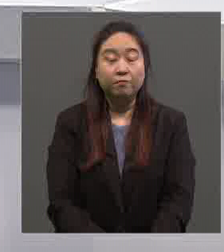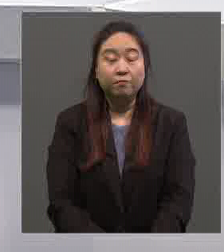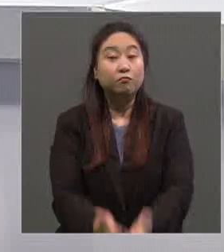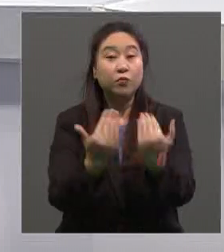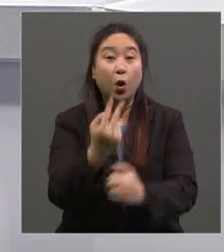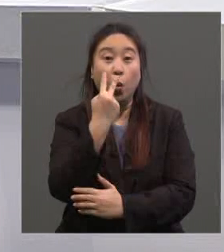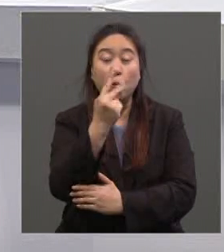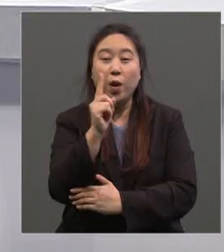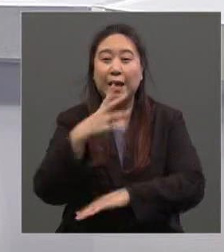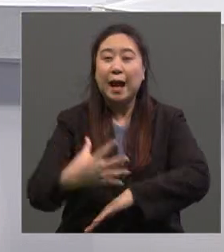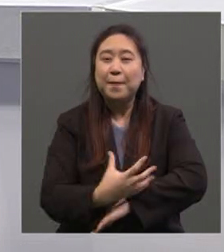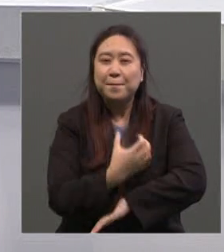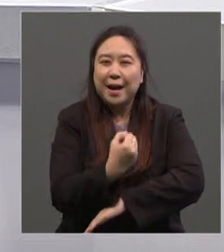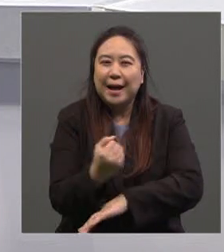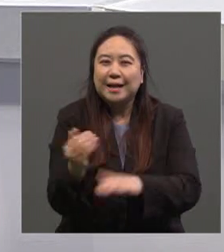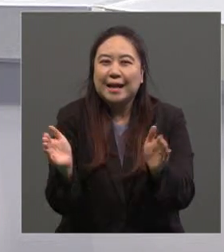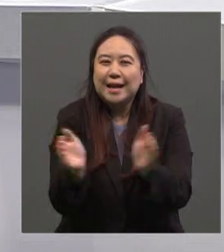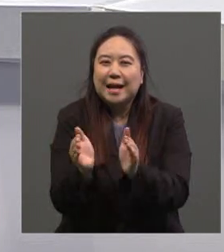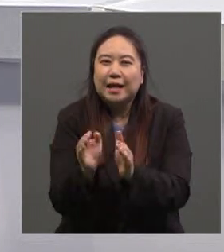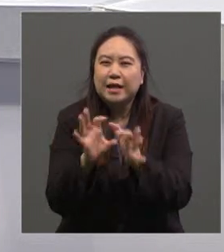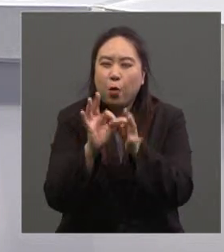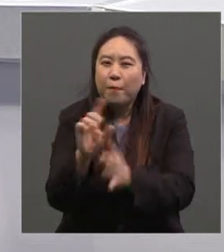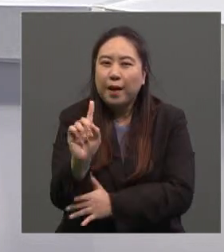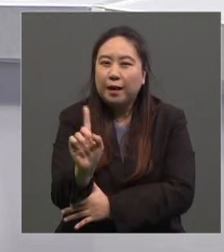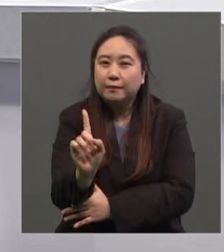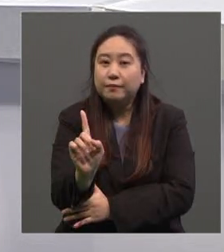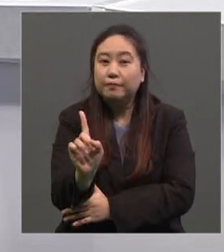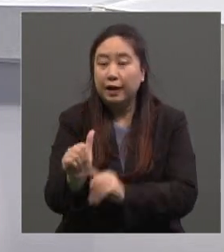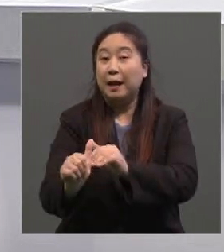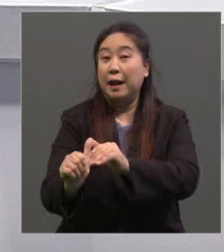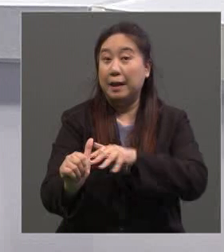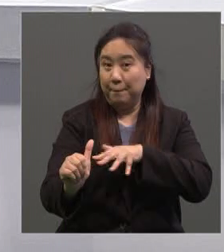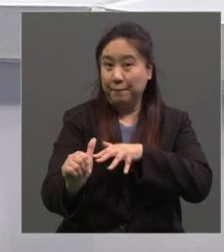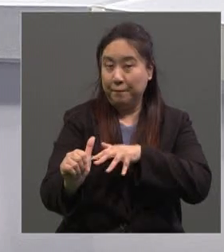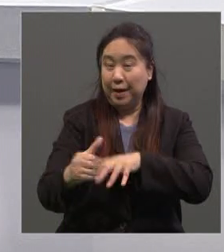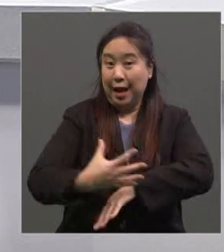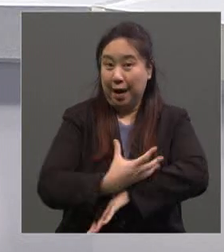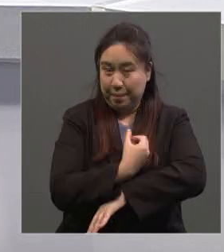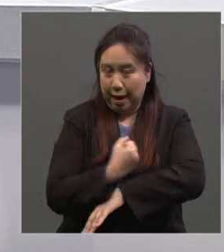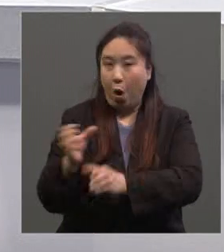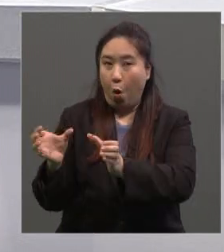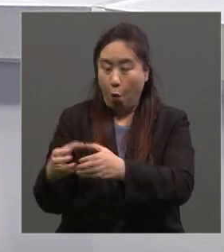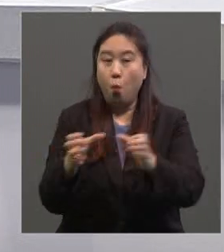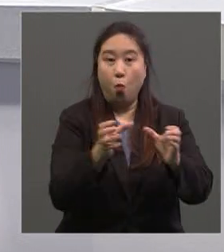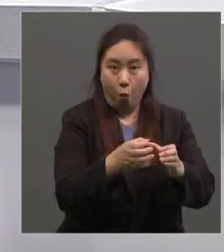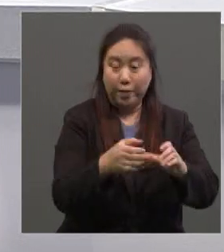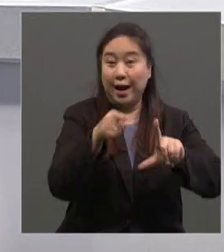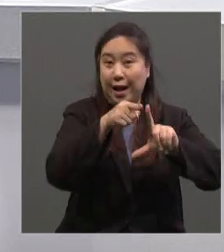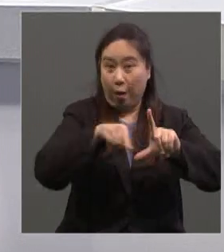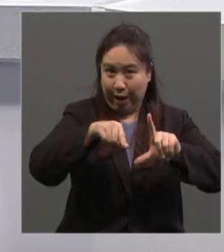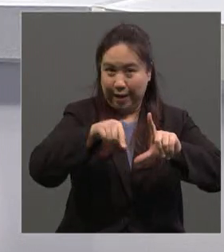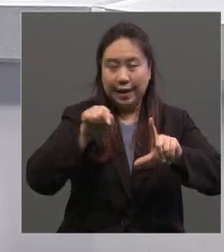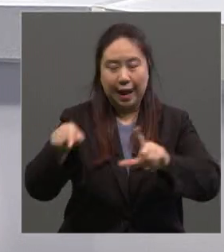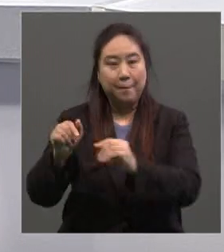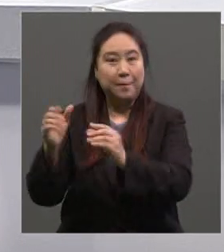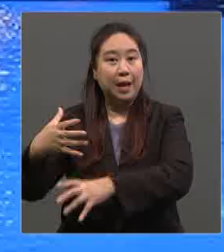อ่ะมาดูการเมืองสนามเล็กกันหน่อยนะฮะสำหรับการหาเสียงของแกนนำ 2พรรคการเมืองทั้งก้าวไกลและประชาธิปัตย์นะฮะ